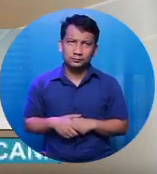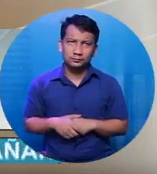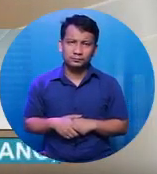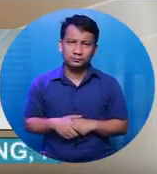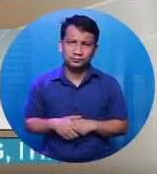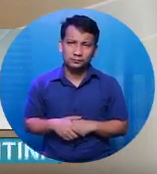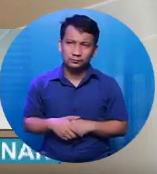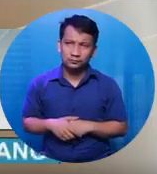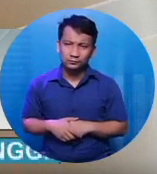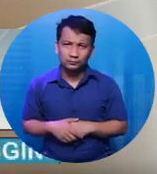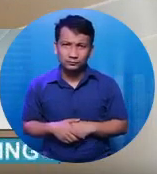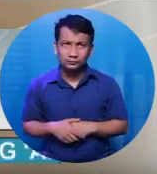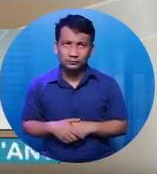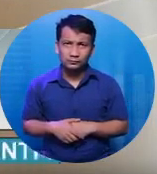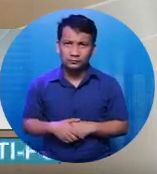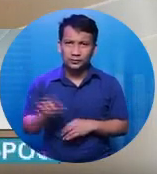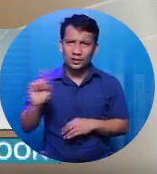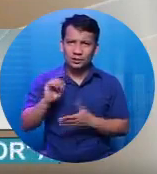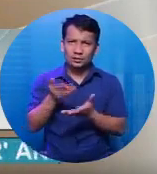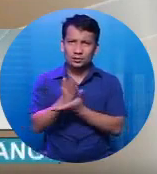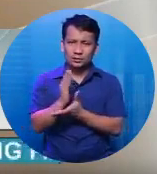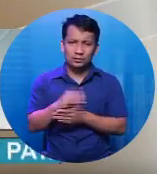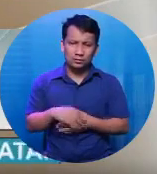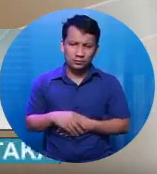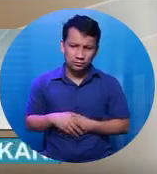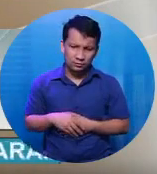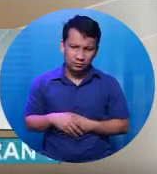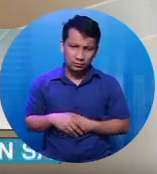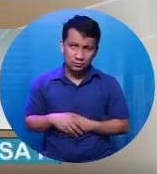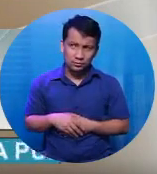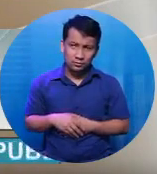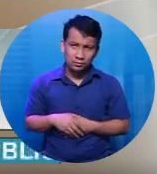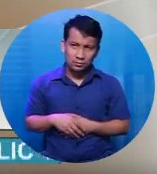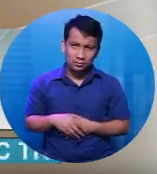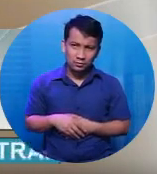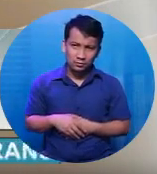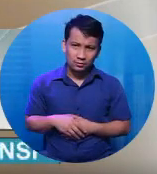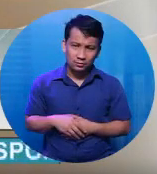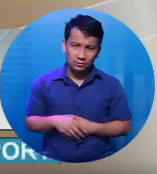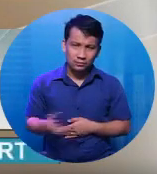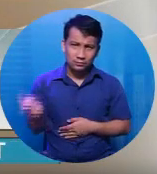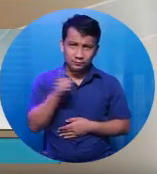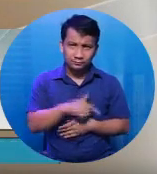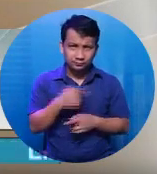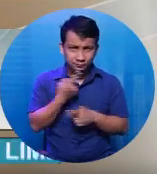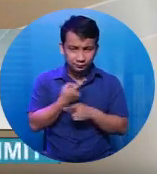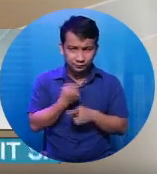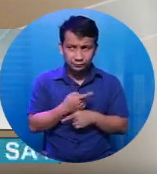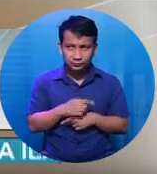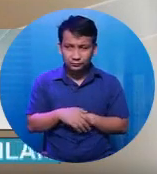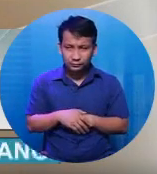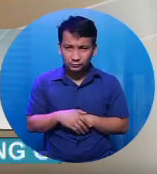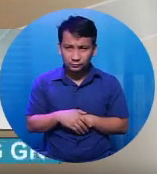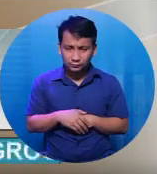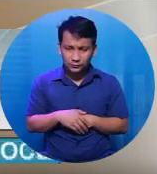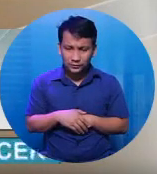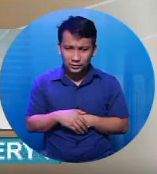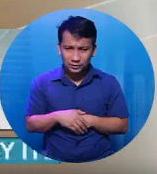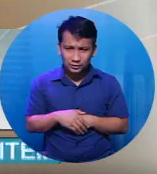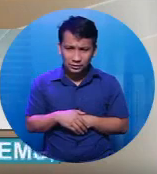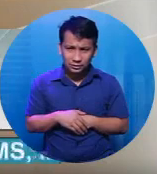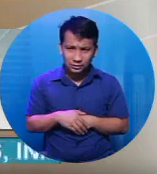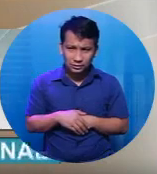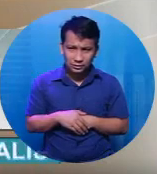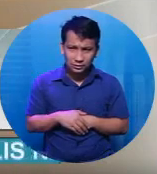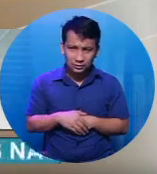informasyon itong dalawa. Kung ano yung mga karapatan nila. At saka, Sir Pitulfo, since January hanggang ngayon. Ano po?